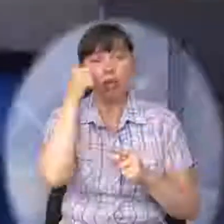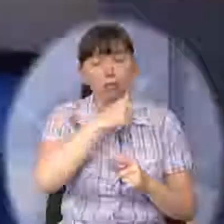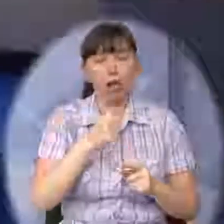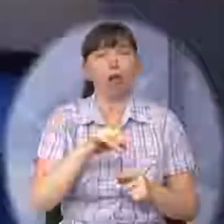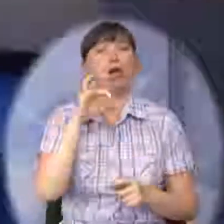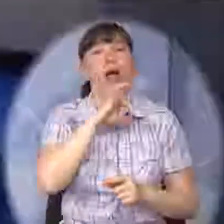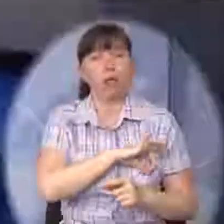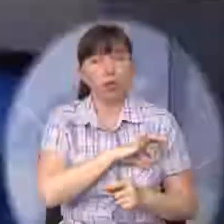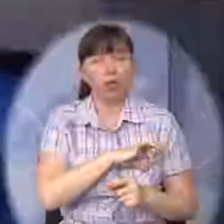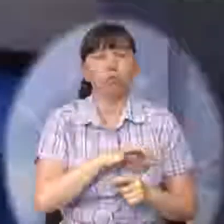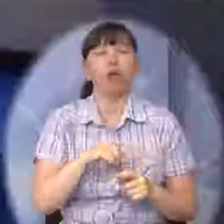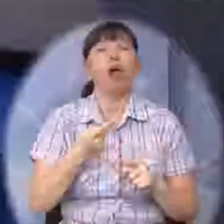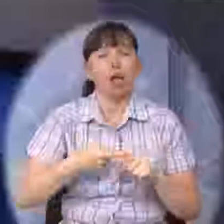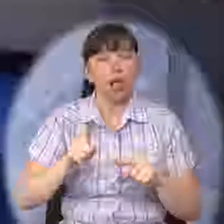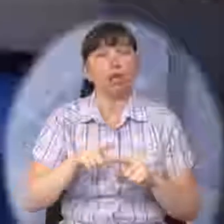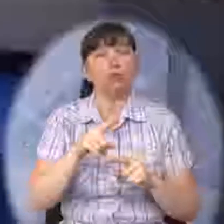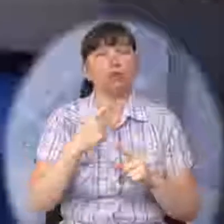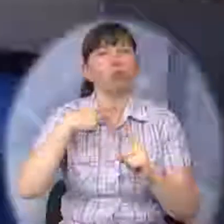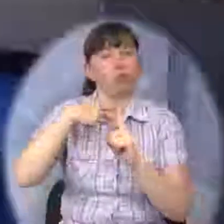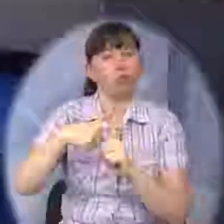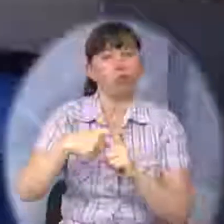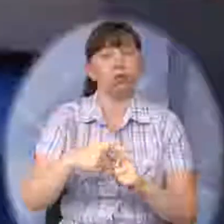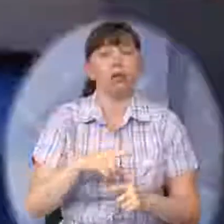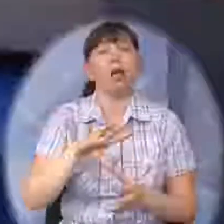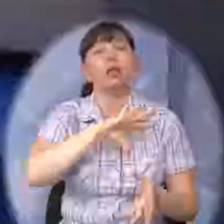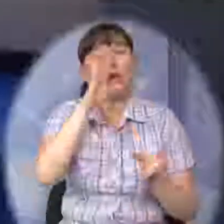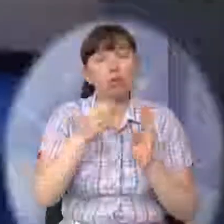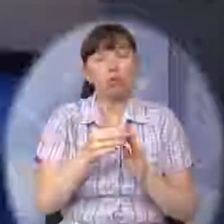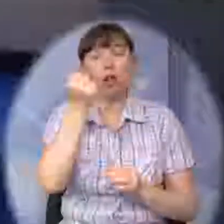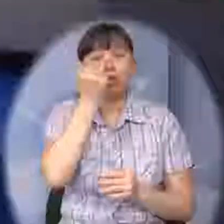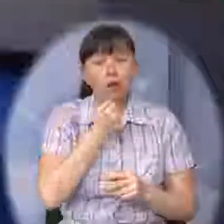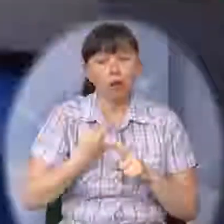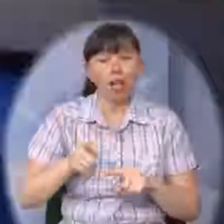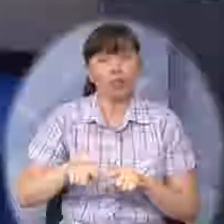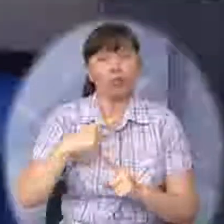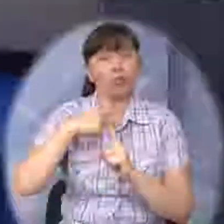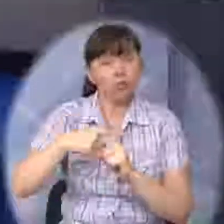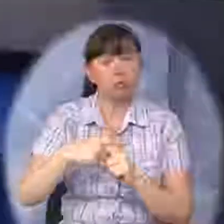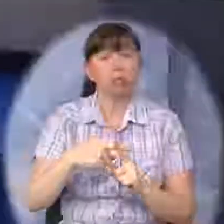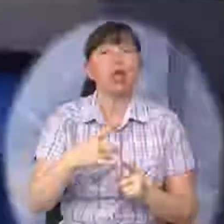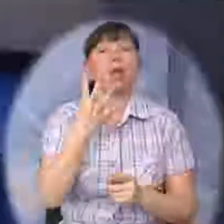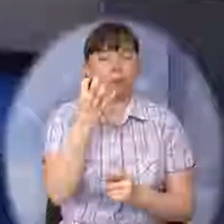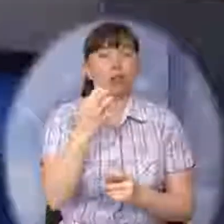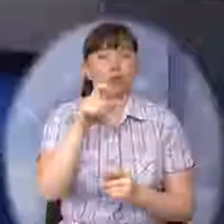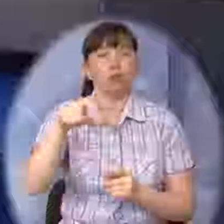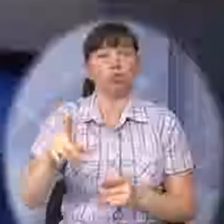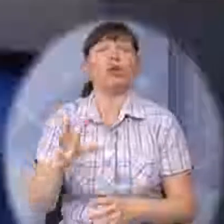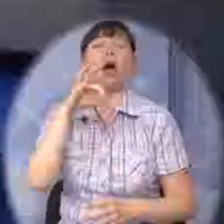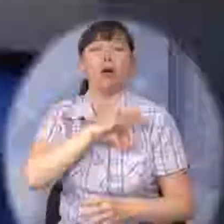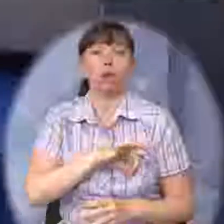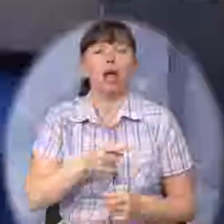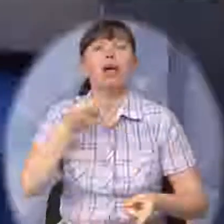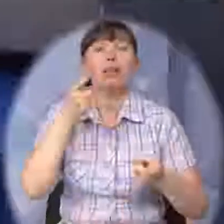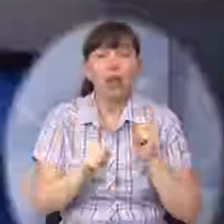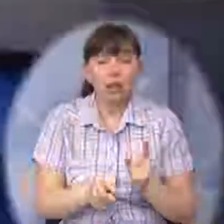a beneficiat. Este o fluctuație, ca este să o fluctuație, da. Dar în total, datorită fluctuației, este ar beneficia 400.